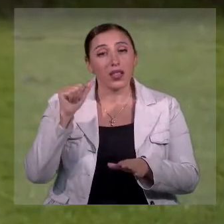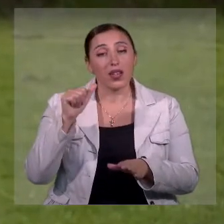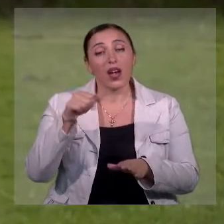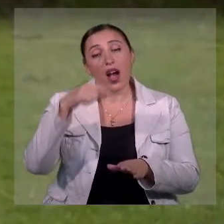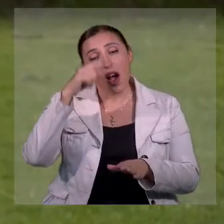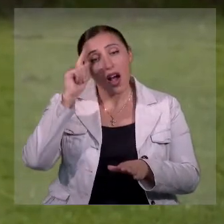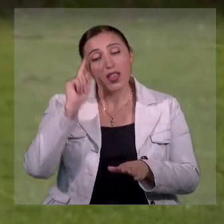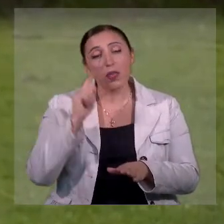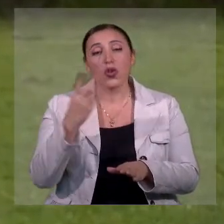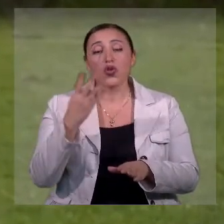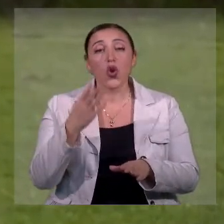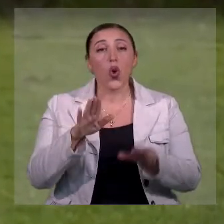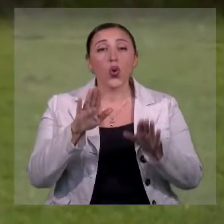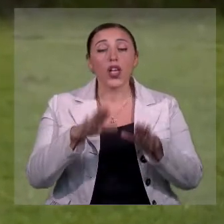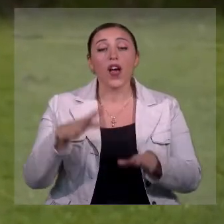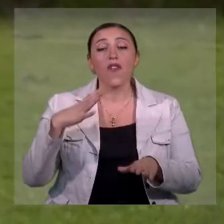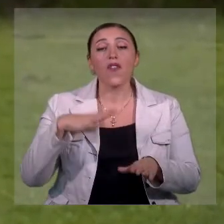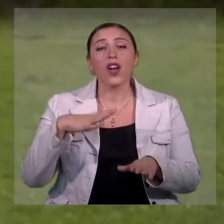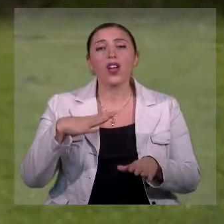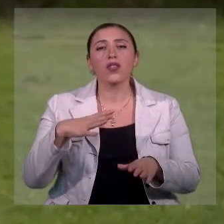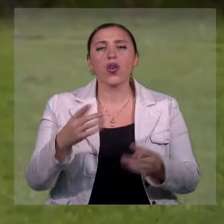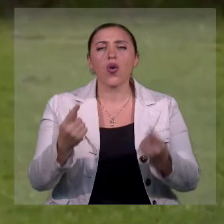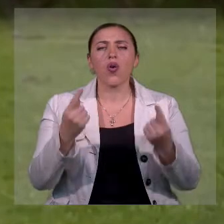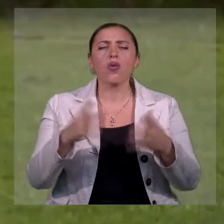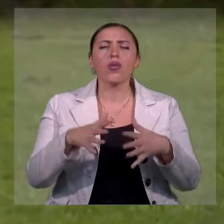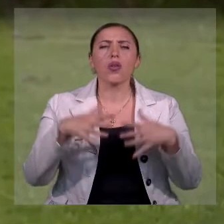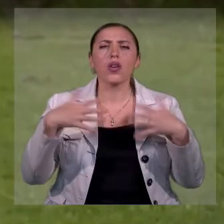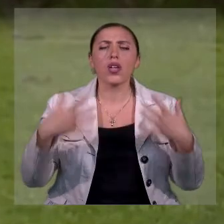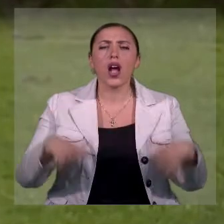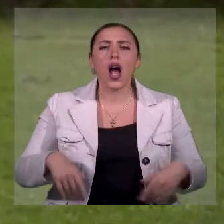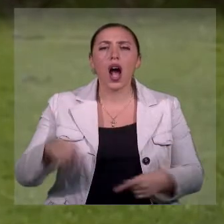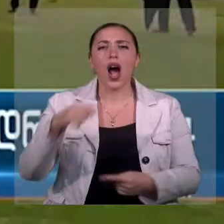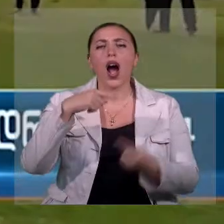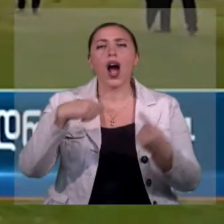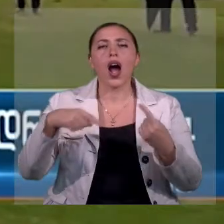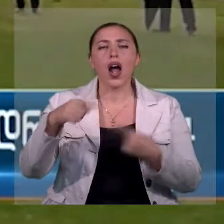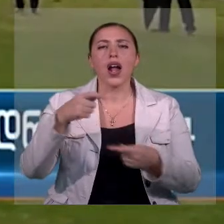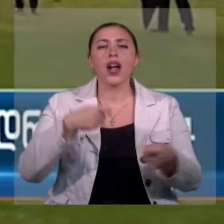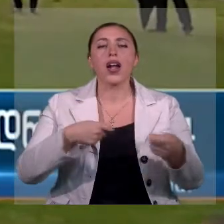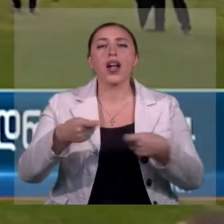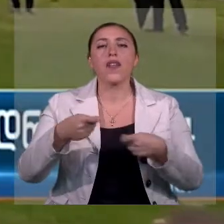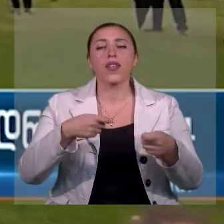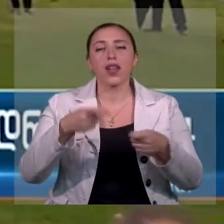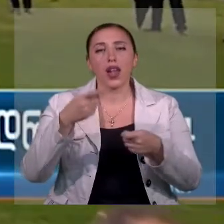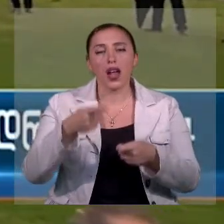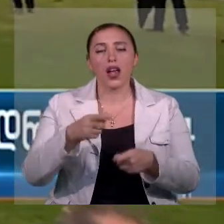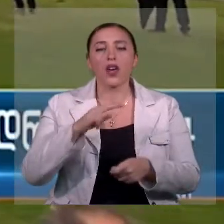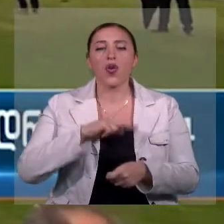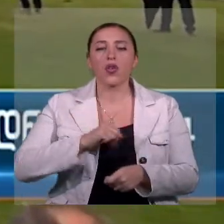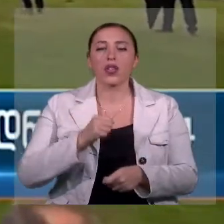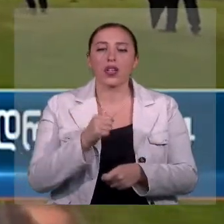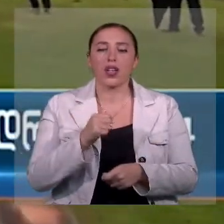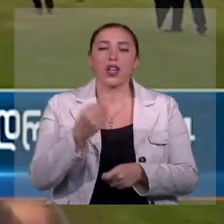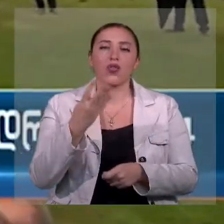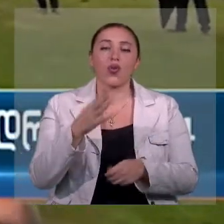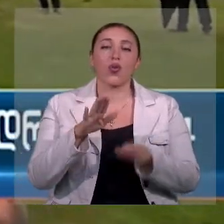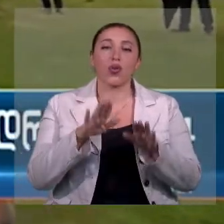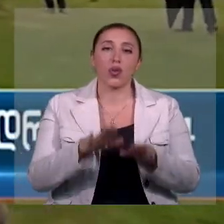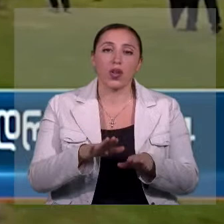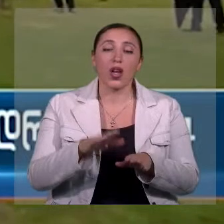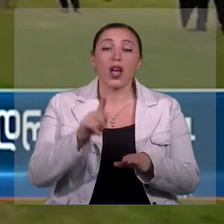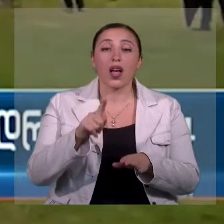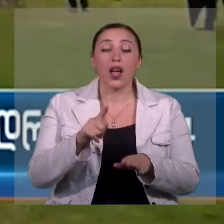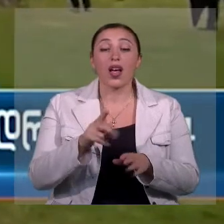4-րդ տեղն է զբաղեցրել Վրաստանի խոշորագույն առևտրային գործընկերների ցանկում։ Ալիևը այսօր վստահեցրել է իր այս այցը նոր